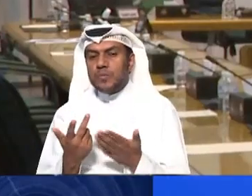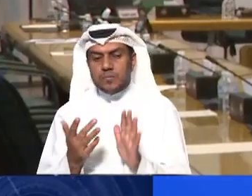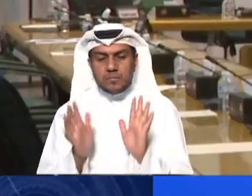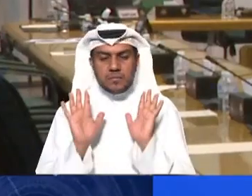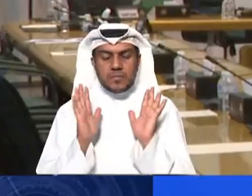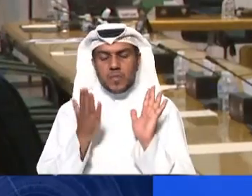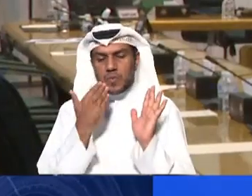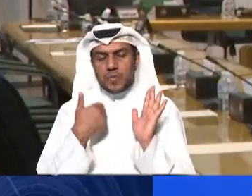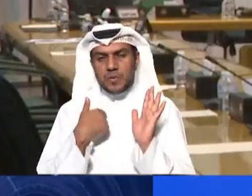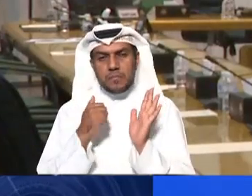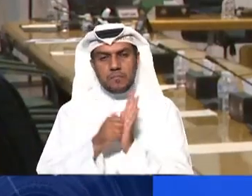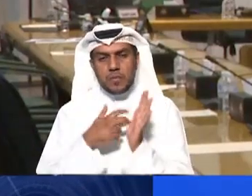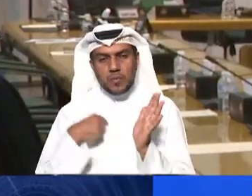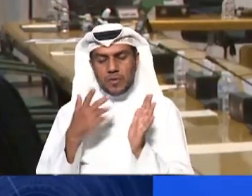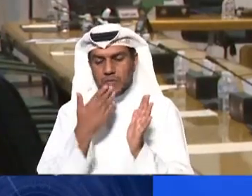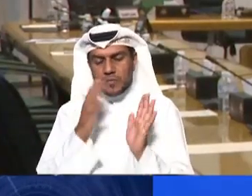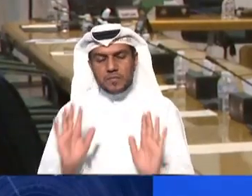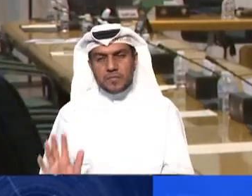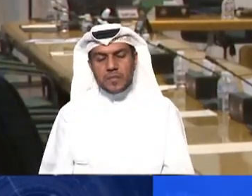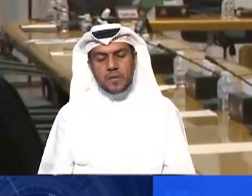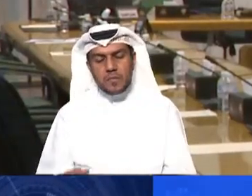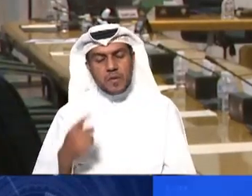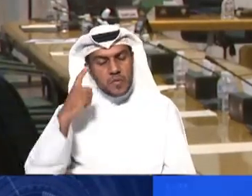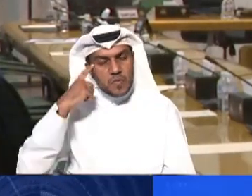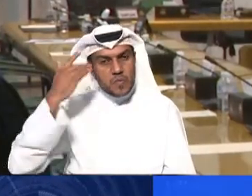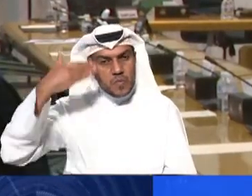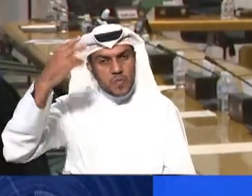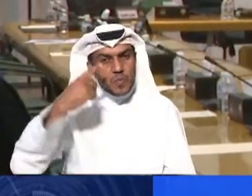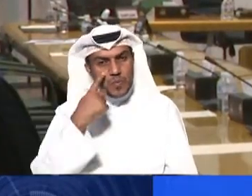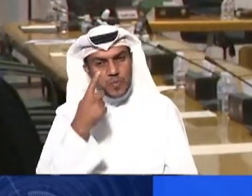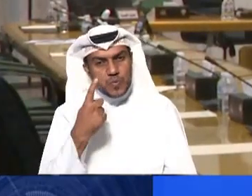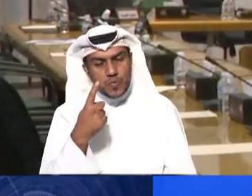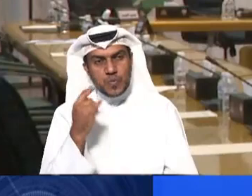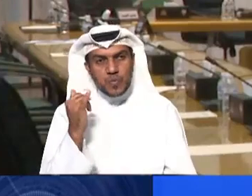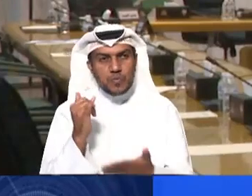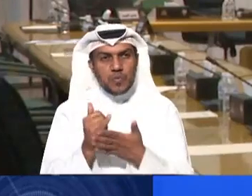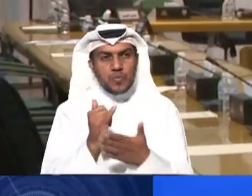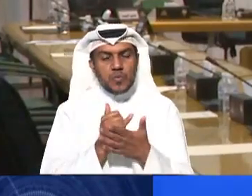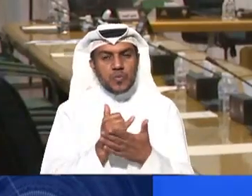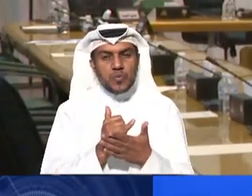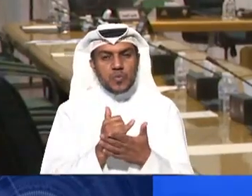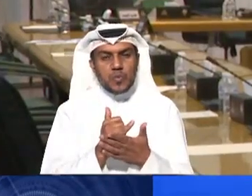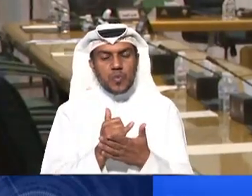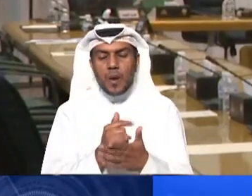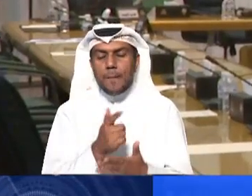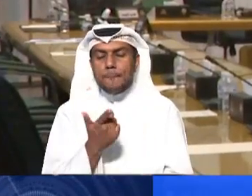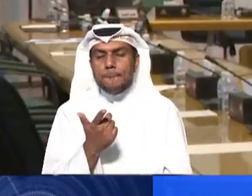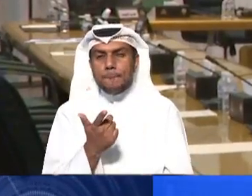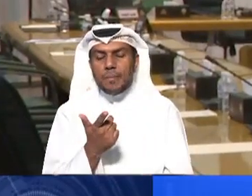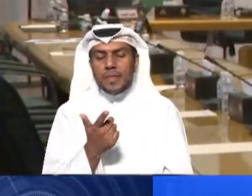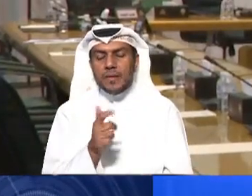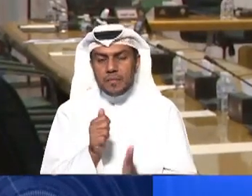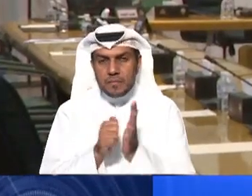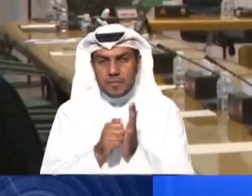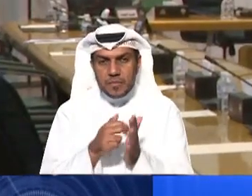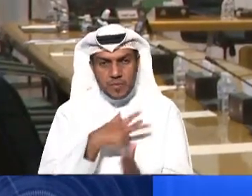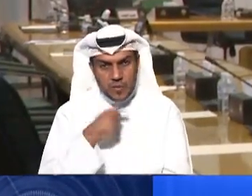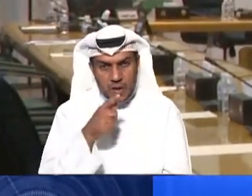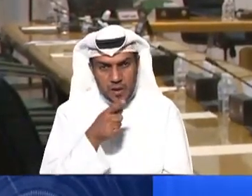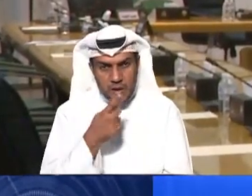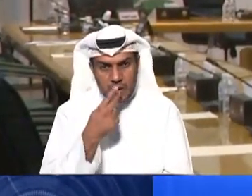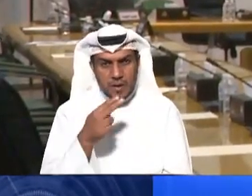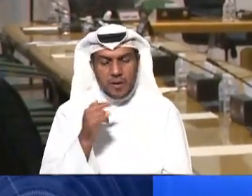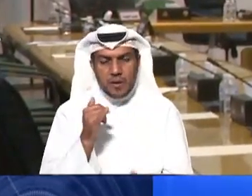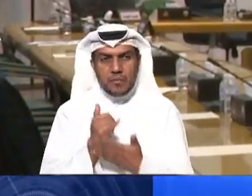عندنا. فالرؤية المستقبلية بأن ما تكون يعني للرعاية السكنية، وهذا القرار